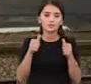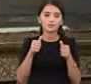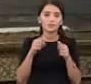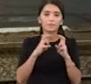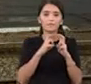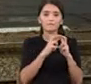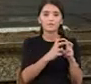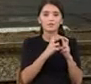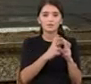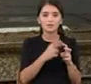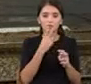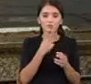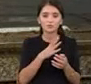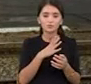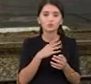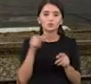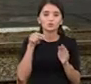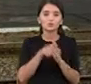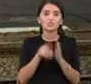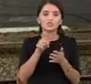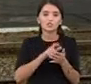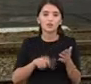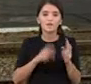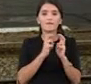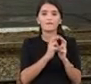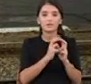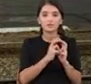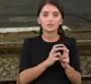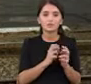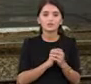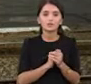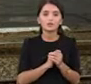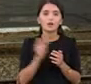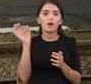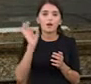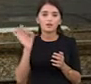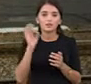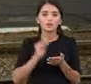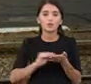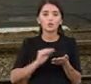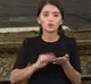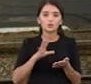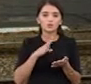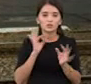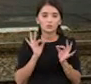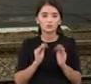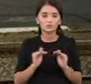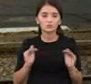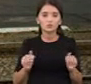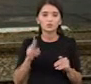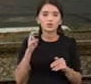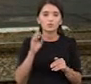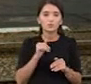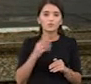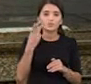ekranda vokzalni ko'rib turibsiz. She'rda ham mana shunday vokzal haqida yozilgan